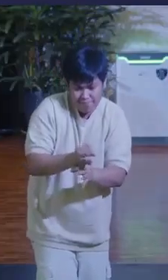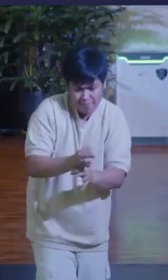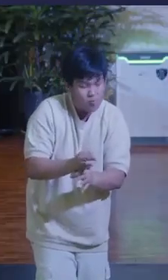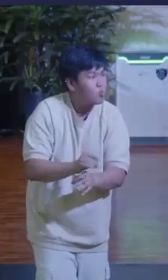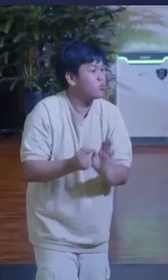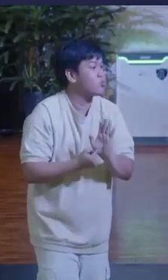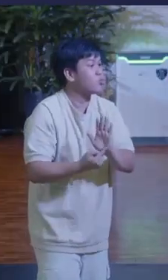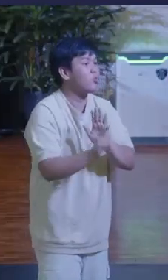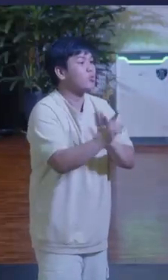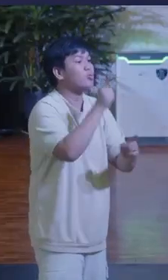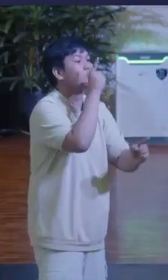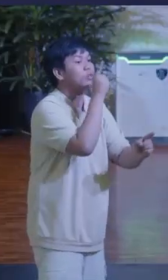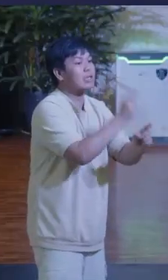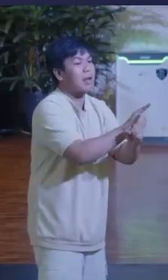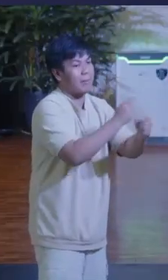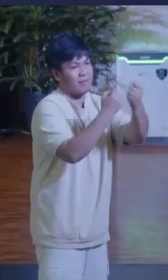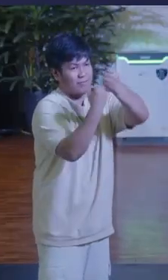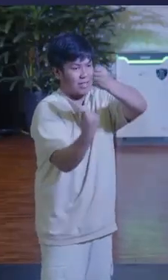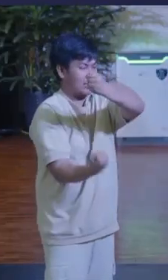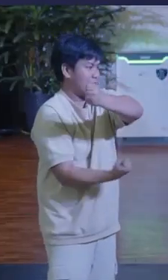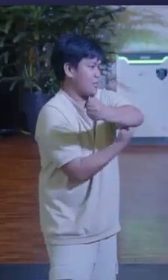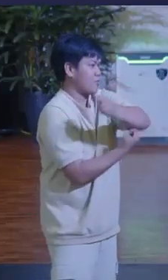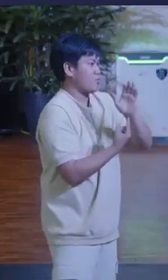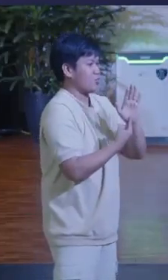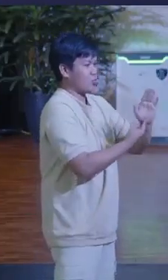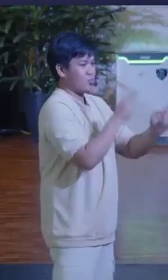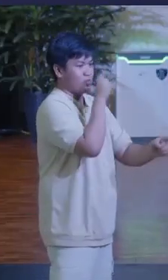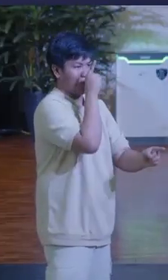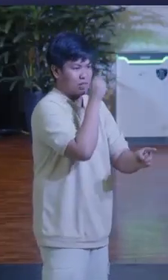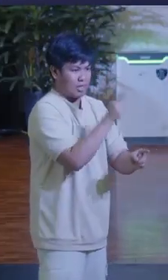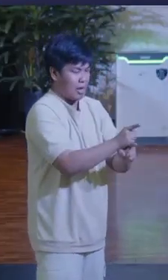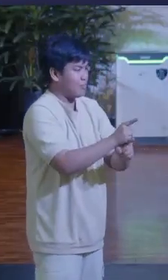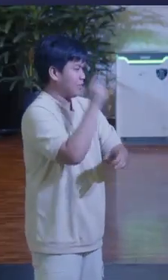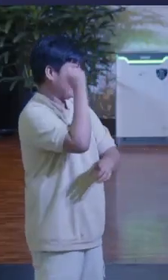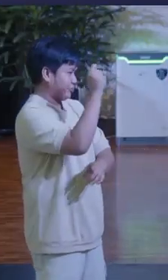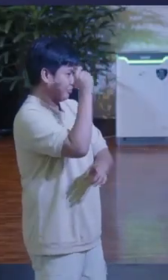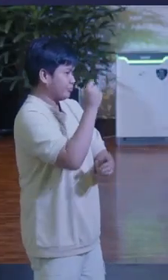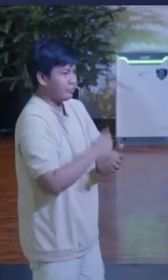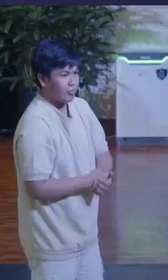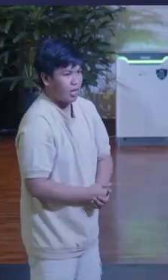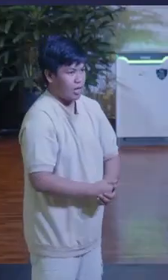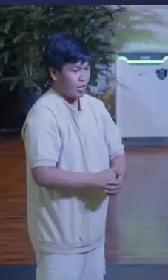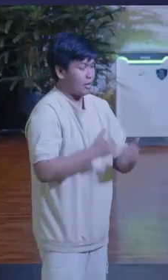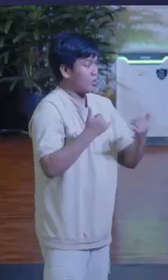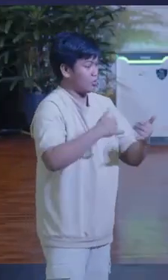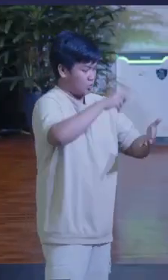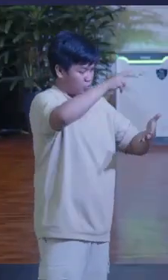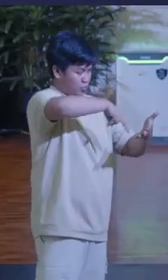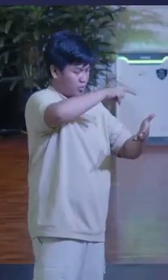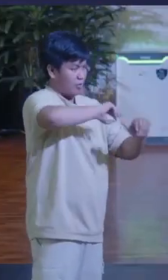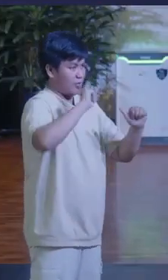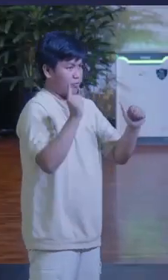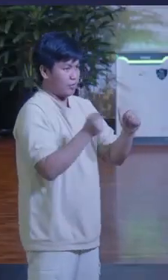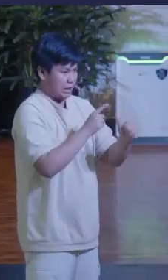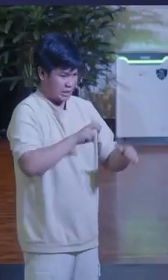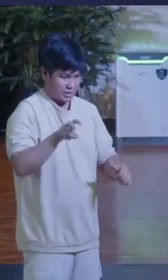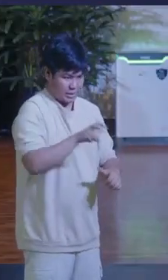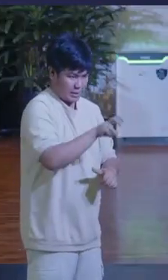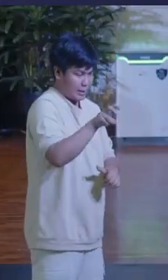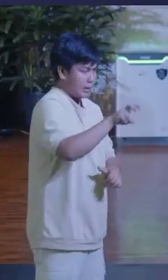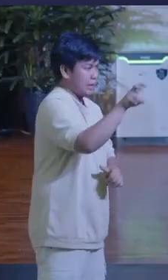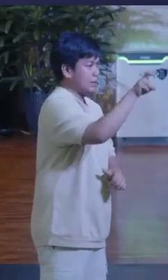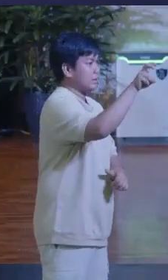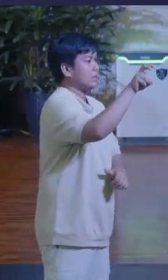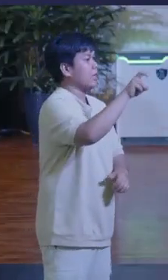13 and 14, mababasa po natin doon ang first missionary journey. At doon